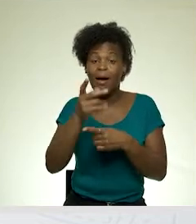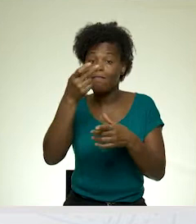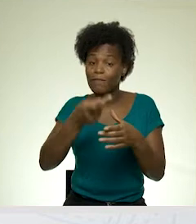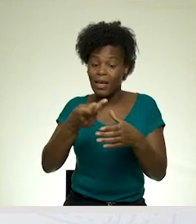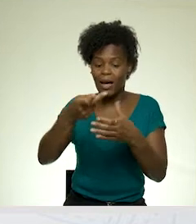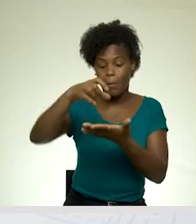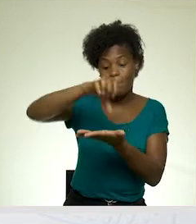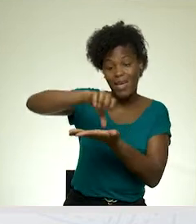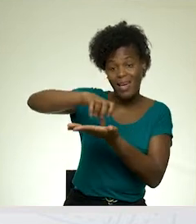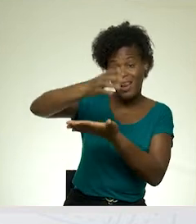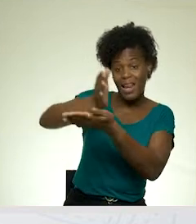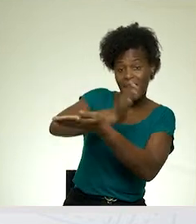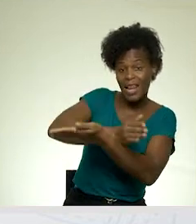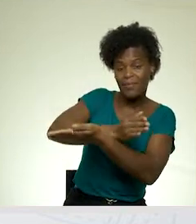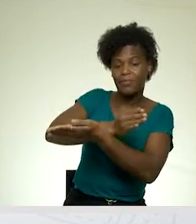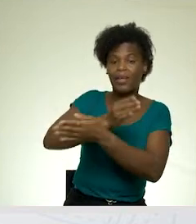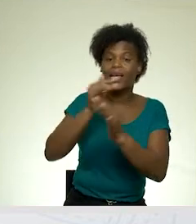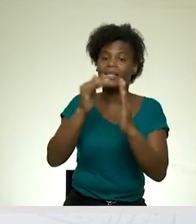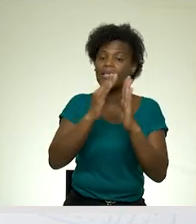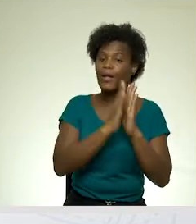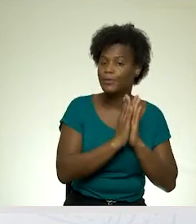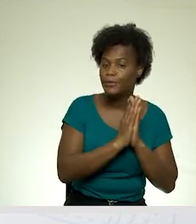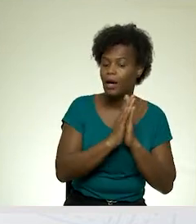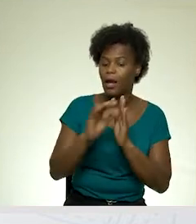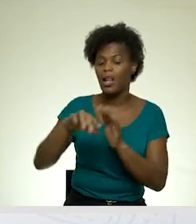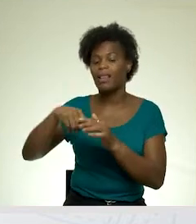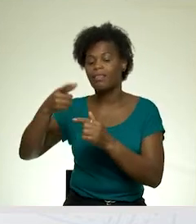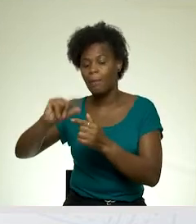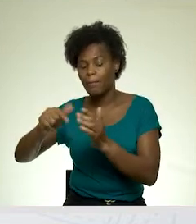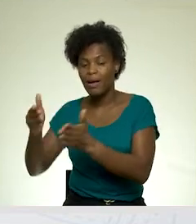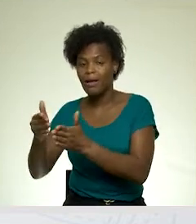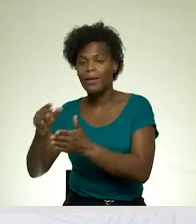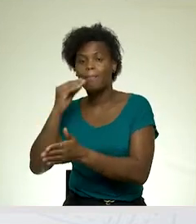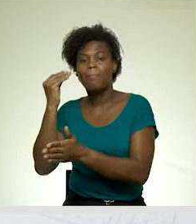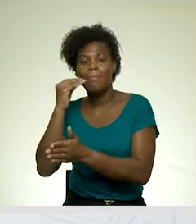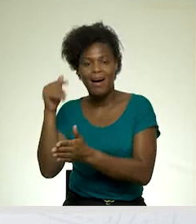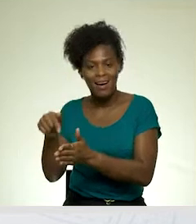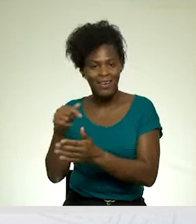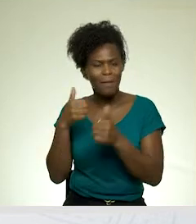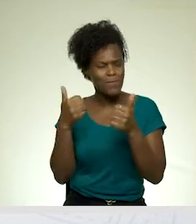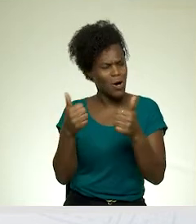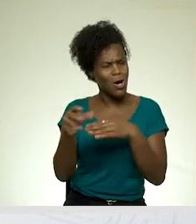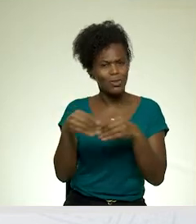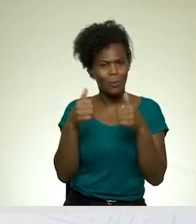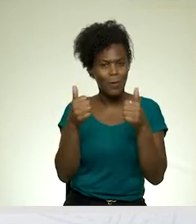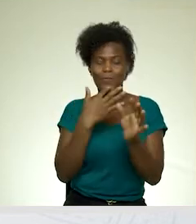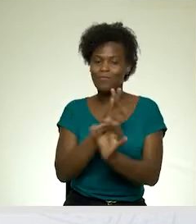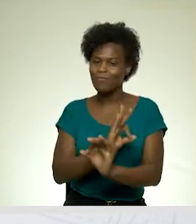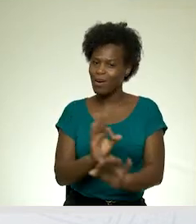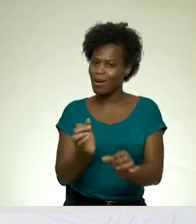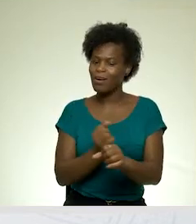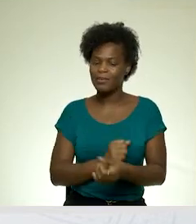entre l'église et quoi? La banque. Très bien joué, génial.